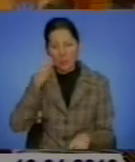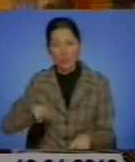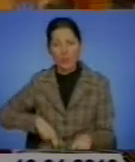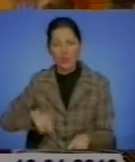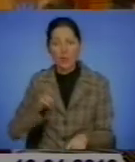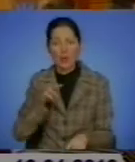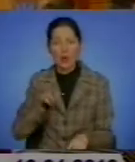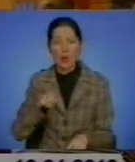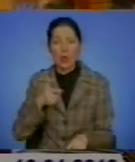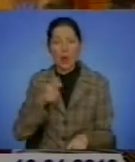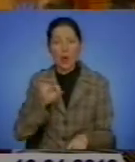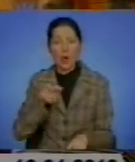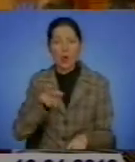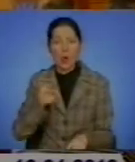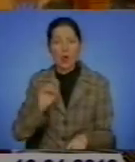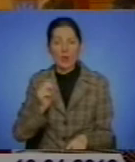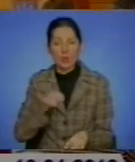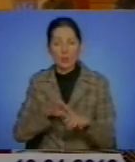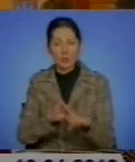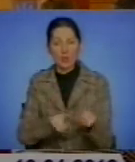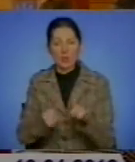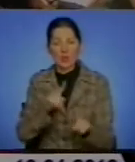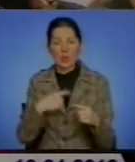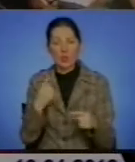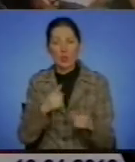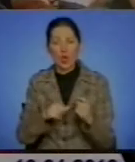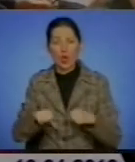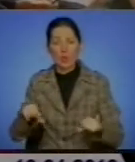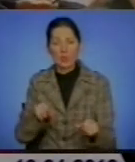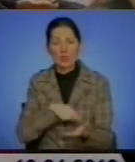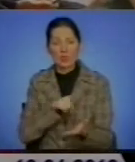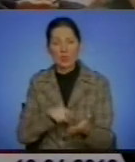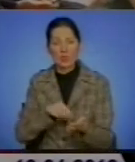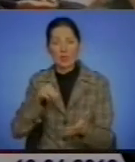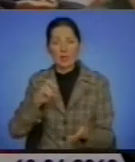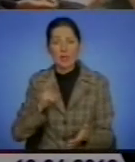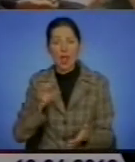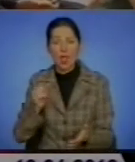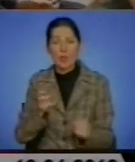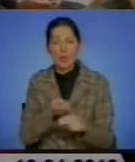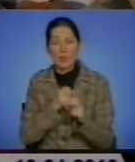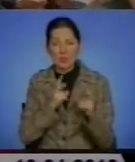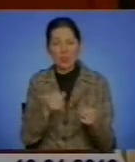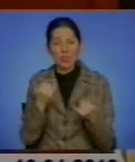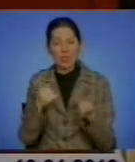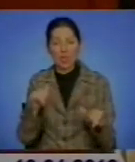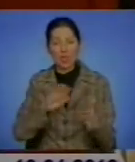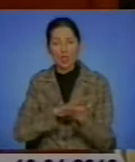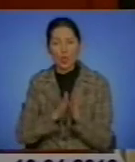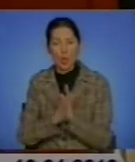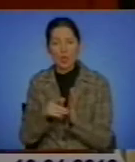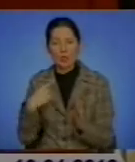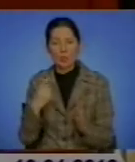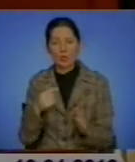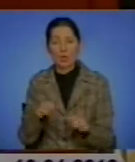Микола Головач провів засідання обласної комісії з питань техногенно-екологічної безпеки та надзвичайних ситуацій обласної евакуаційної